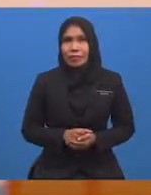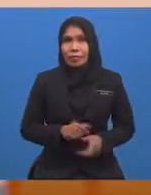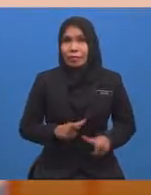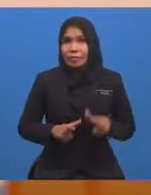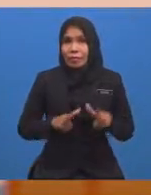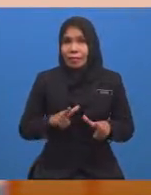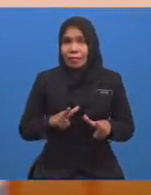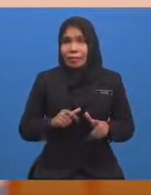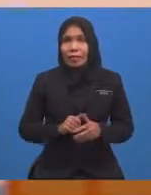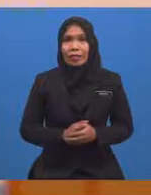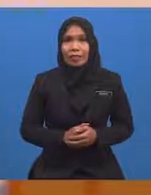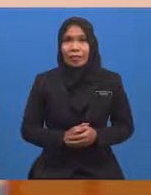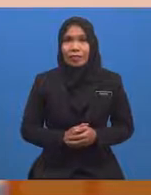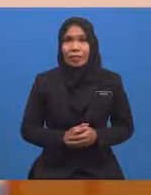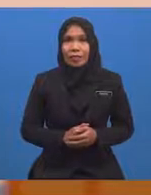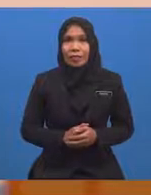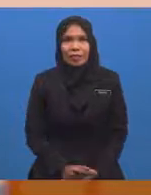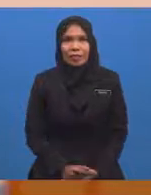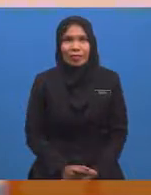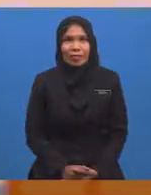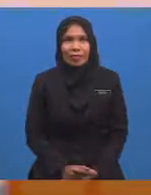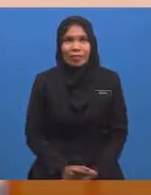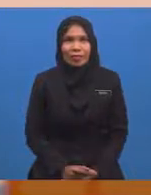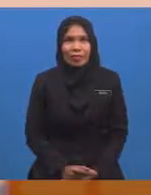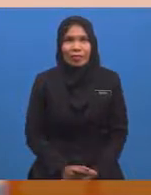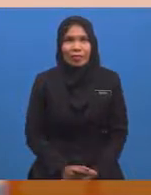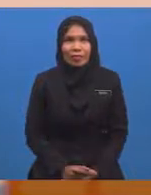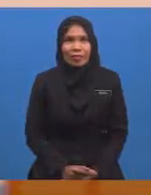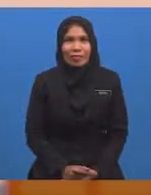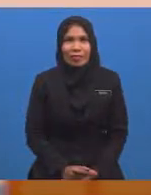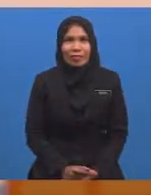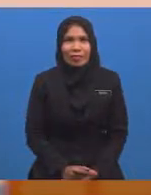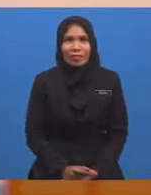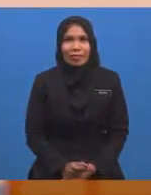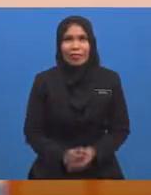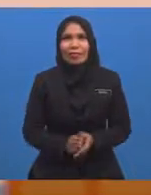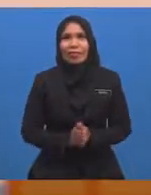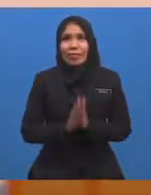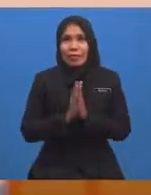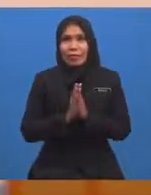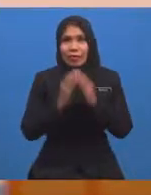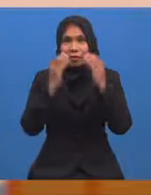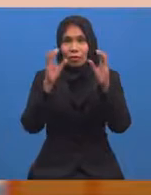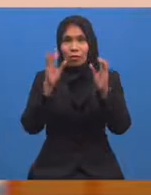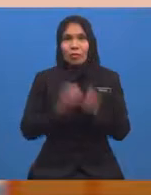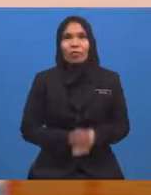Sesi pembelajaran pada hari ini Hai izinkan cego